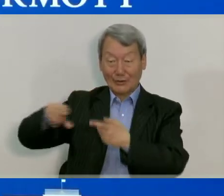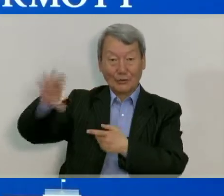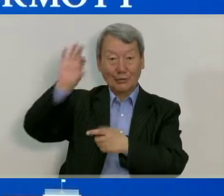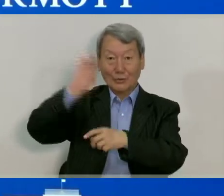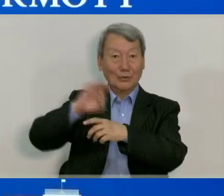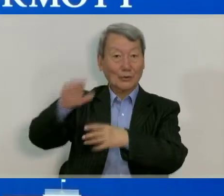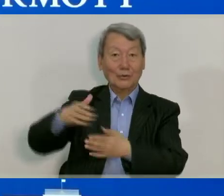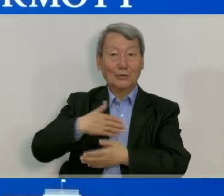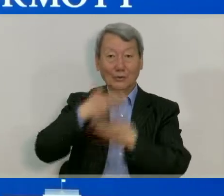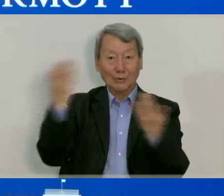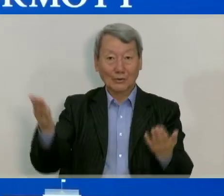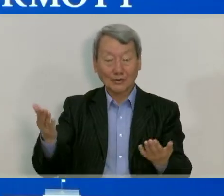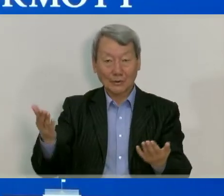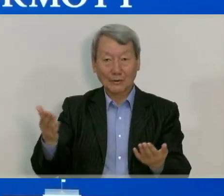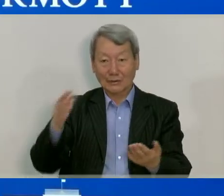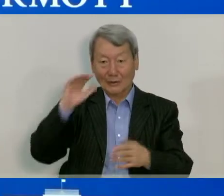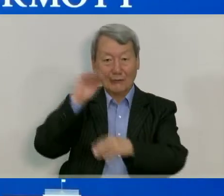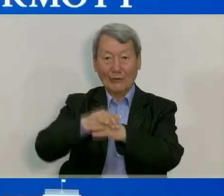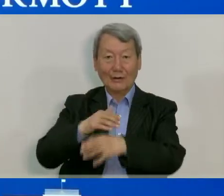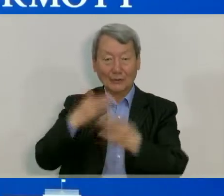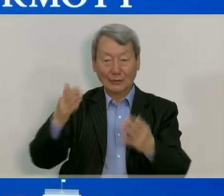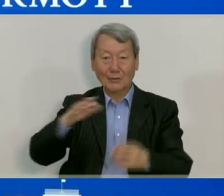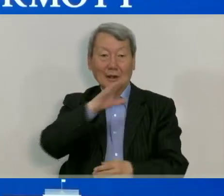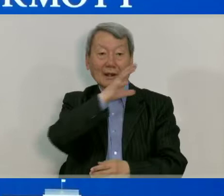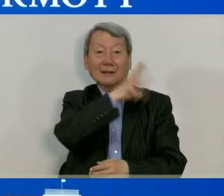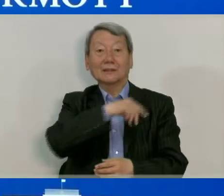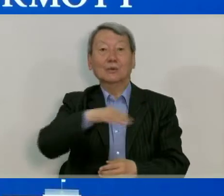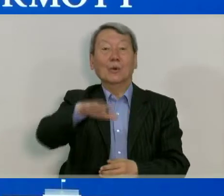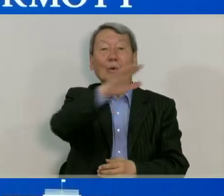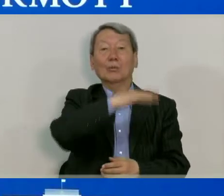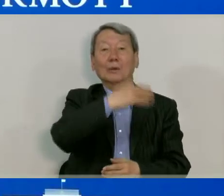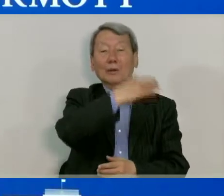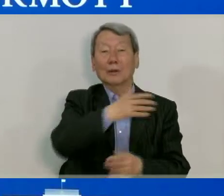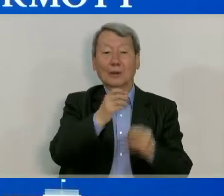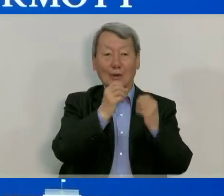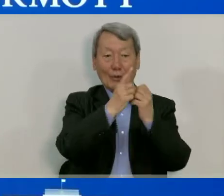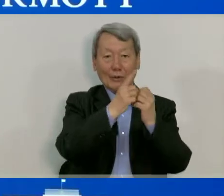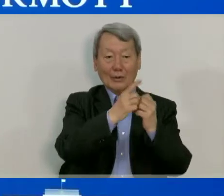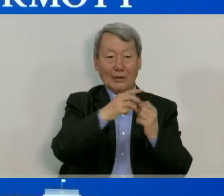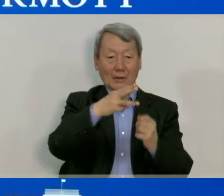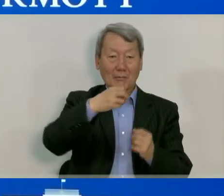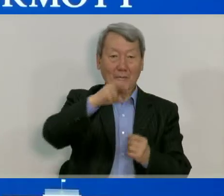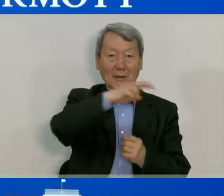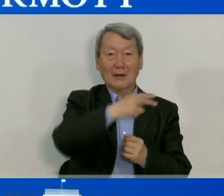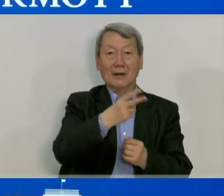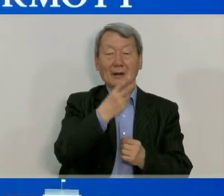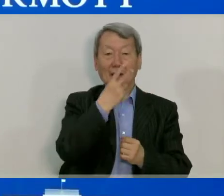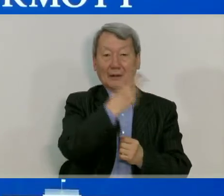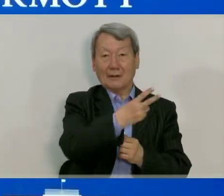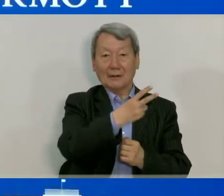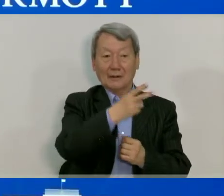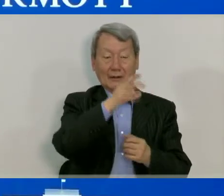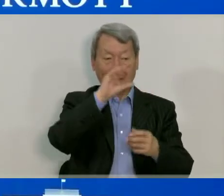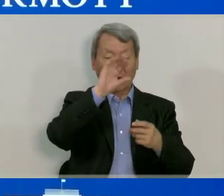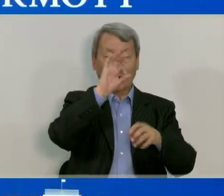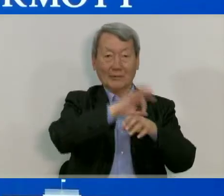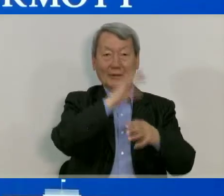ооруп калгандар бүгүн катталган жок. Ысык Көл областында 11 майда 2 учуру